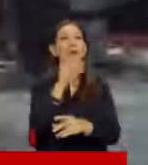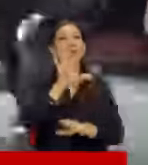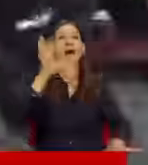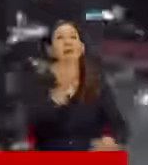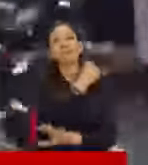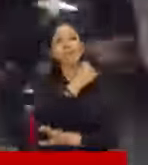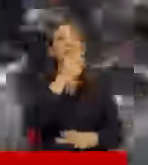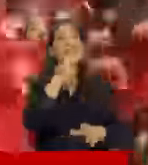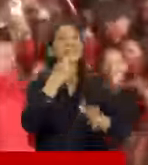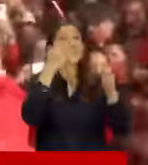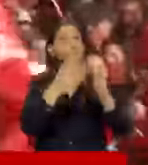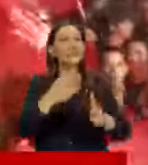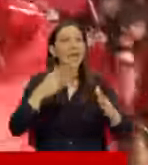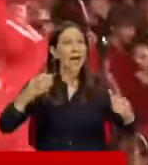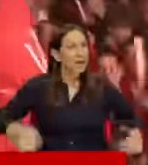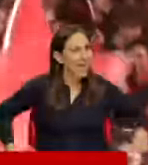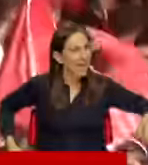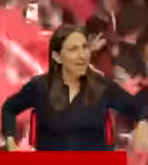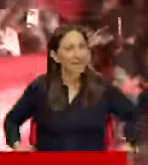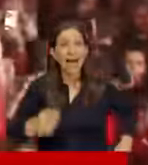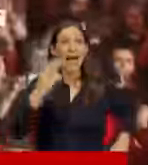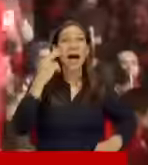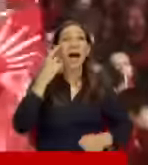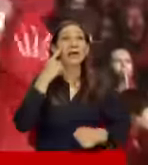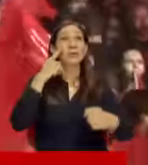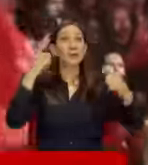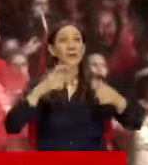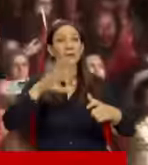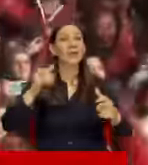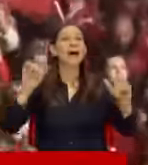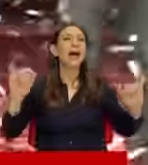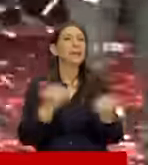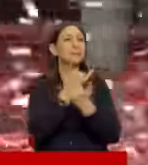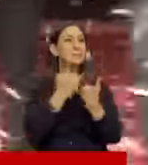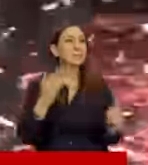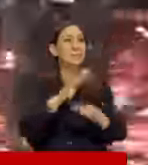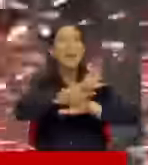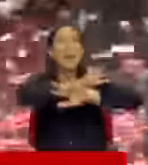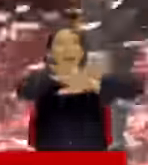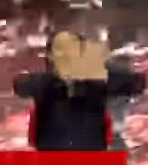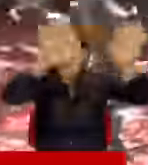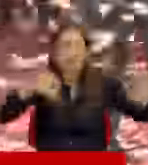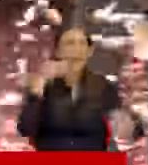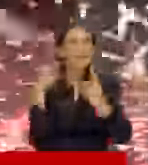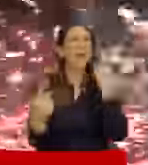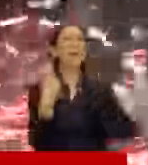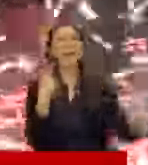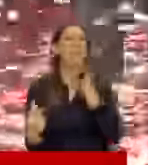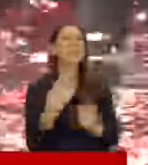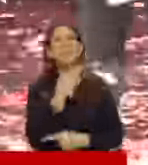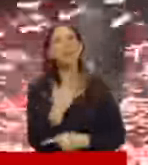aldı. Çerçioğlu, Efeler ilçesinde Atatürk Kent Meydanı'nda seçim zaferini kutladı. Hepinize ayrı ayrı